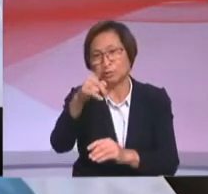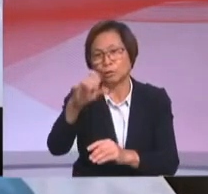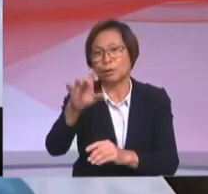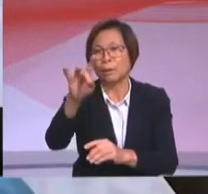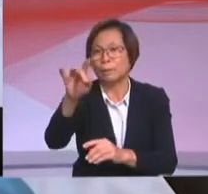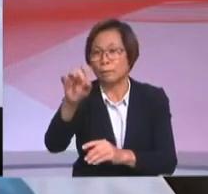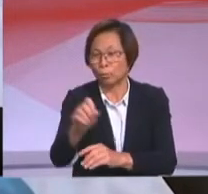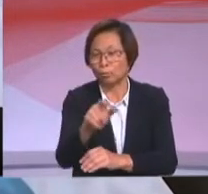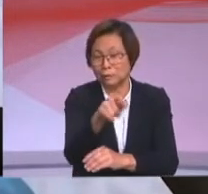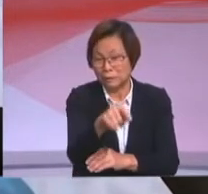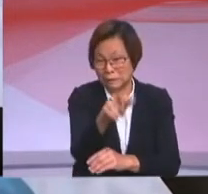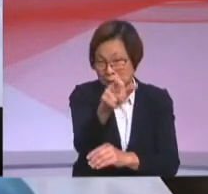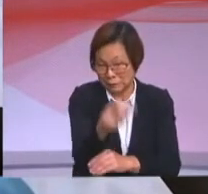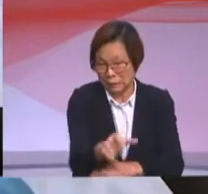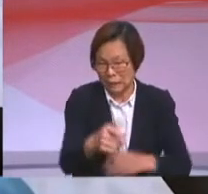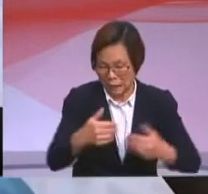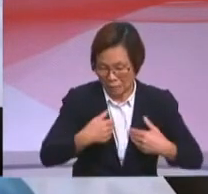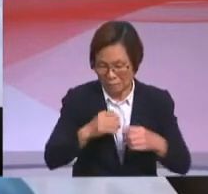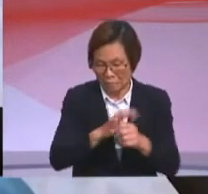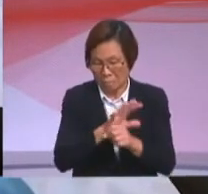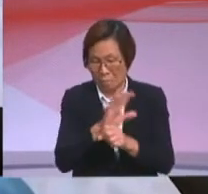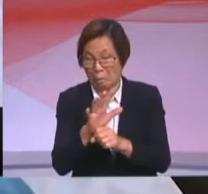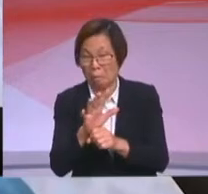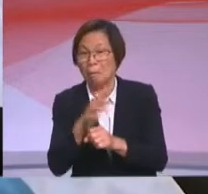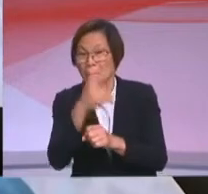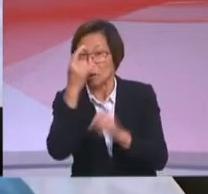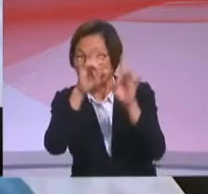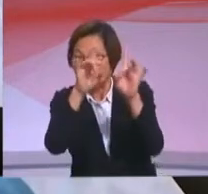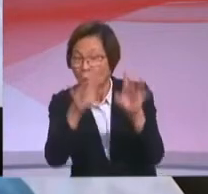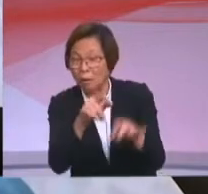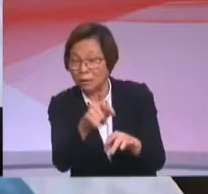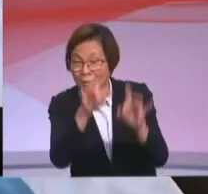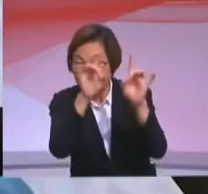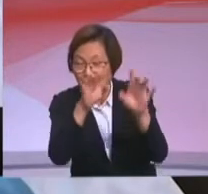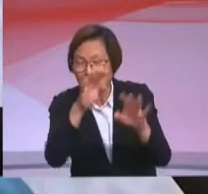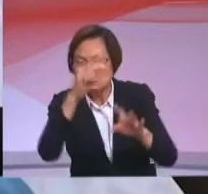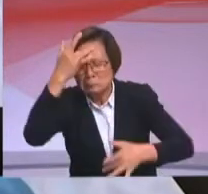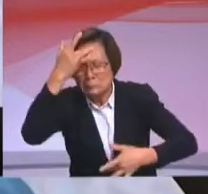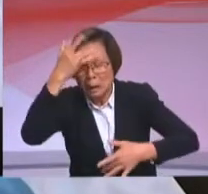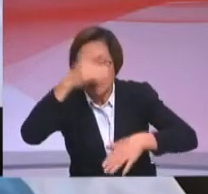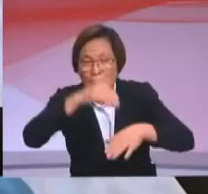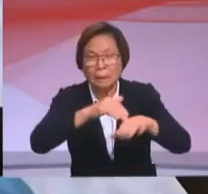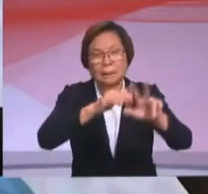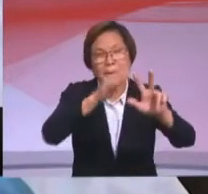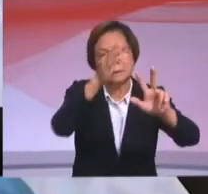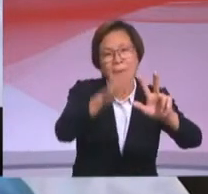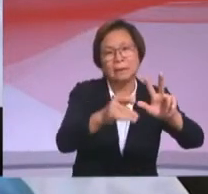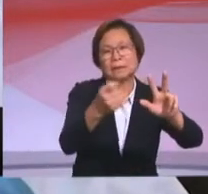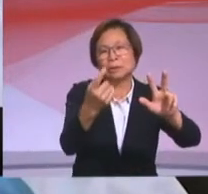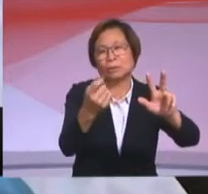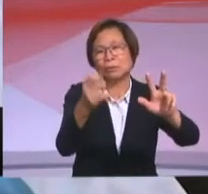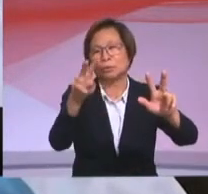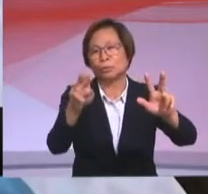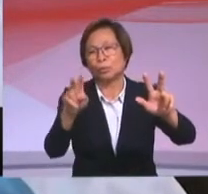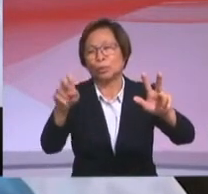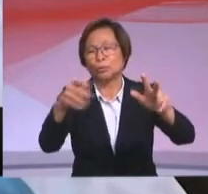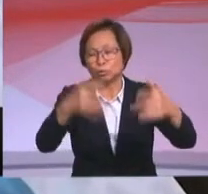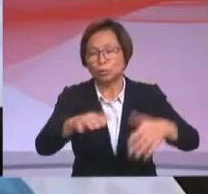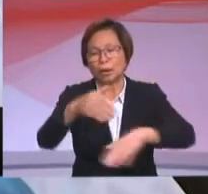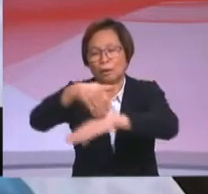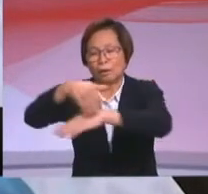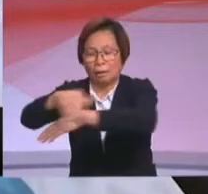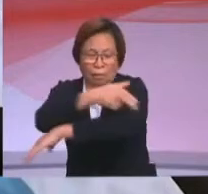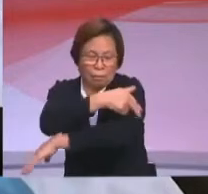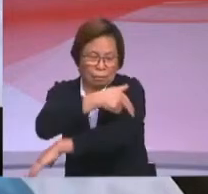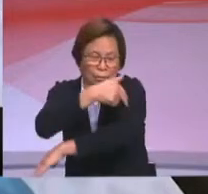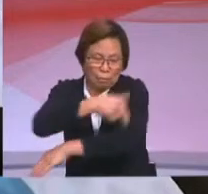36,180 telah dikenal pasti positif COVID-19 hasil saringan individu bergejala pada 3 November 2020 dan telah dimasukkan